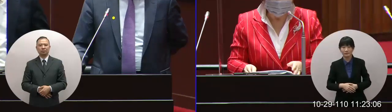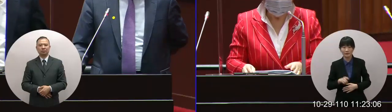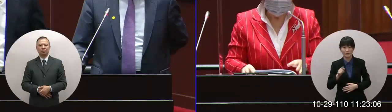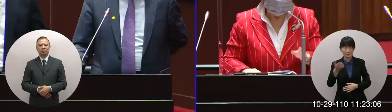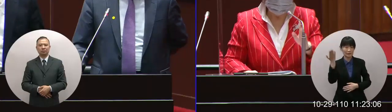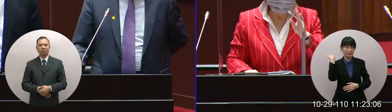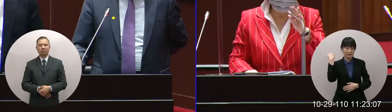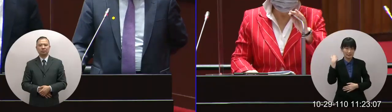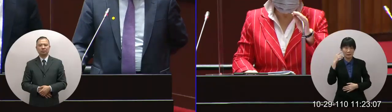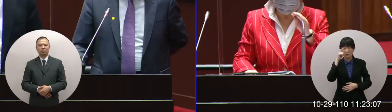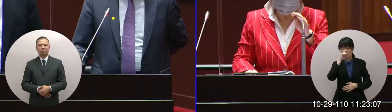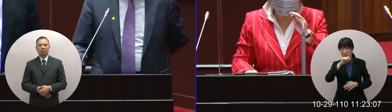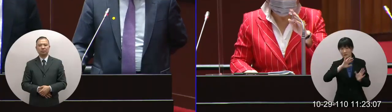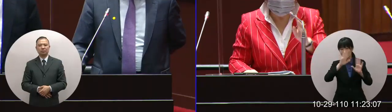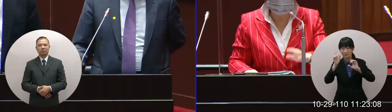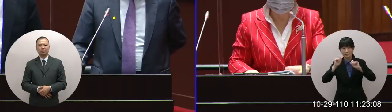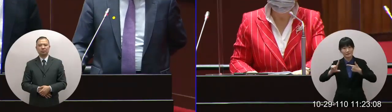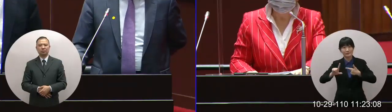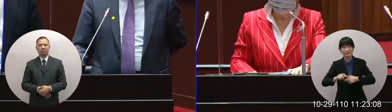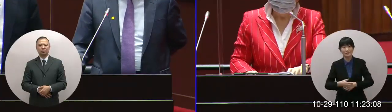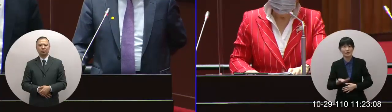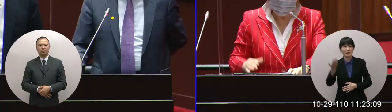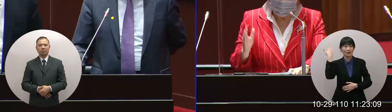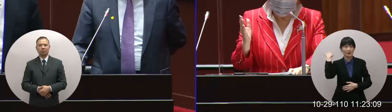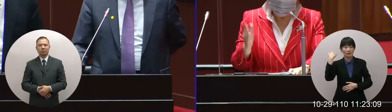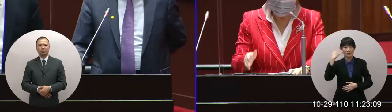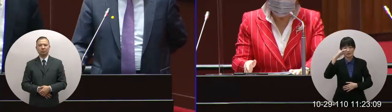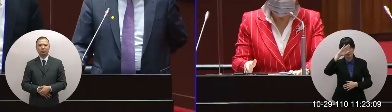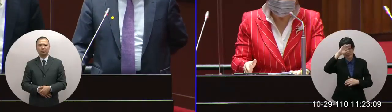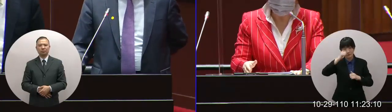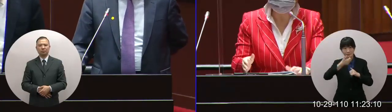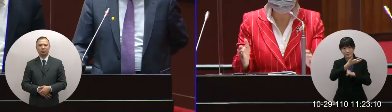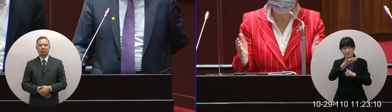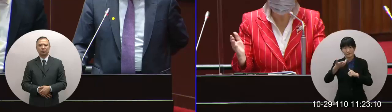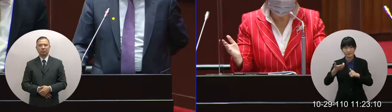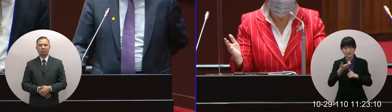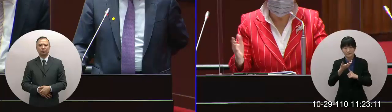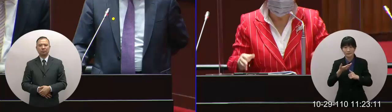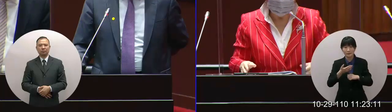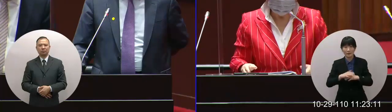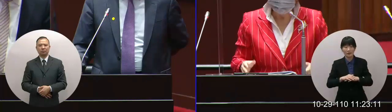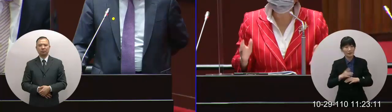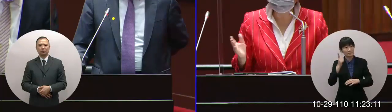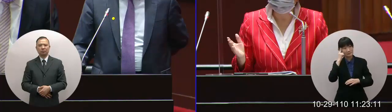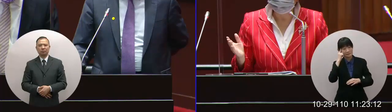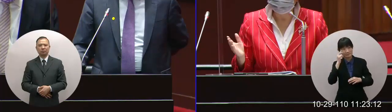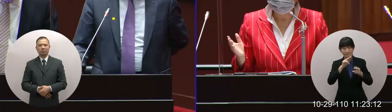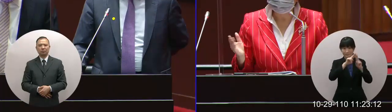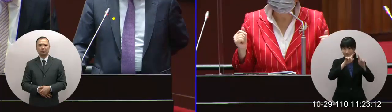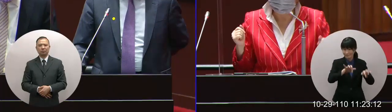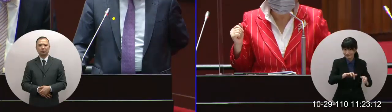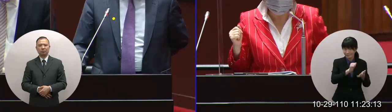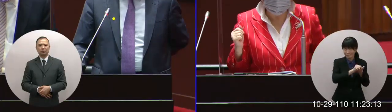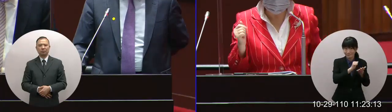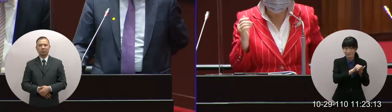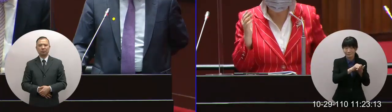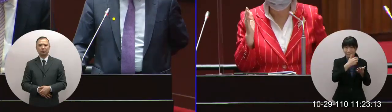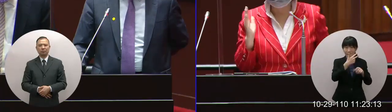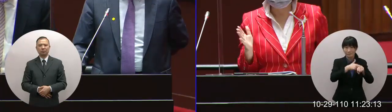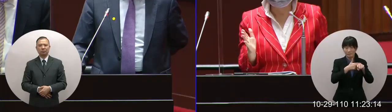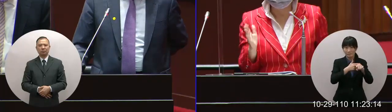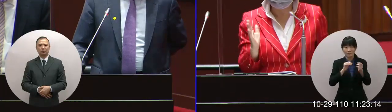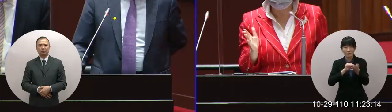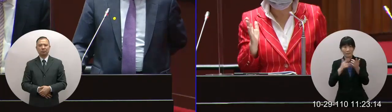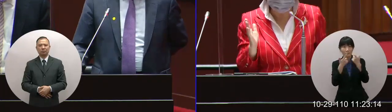模式。很早在疫情之前，医疗科技发展就备受看好。 Google 在2018年